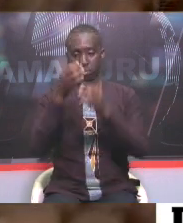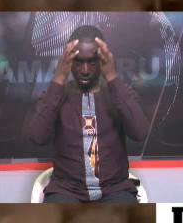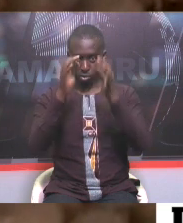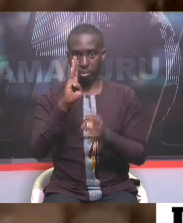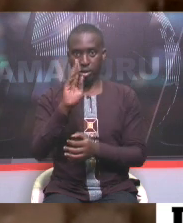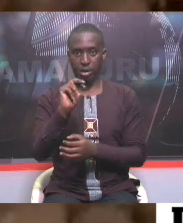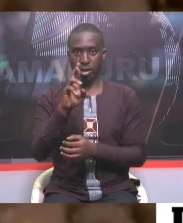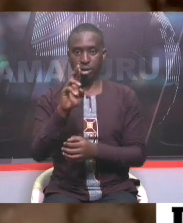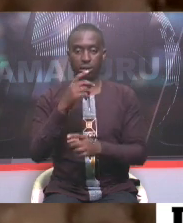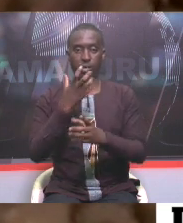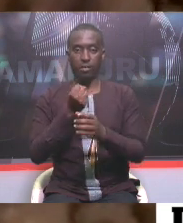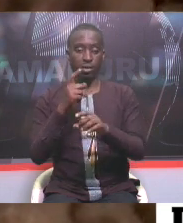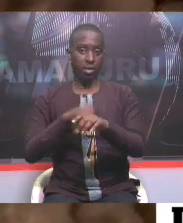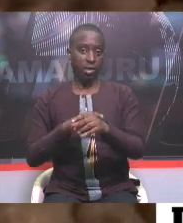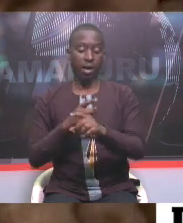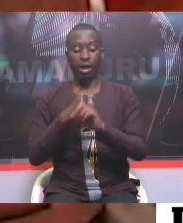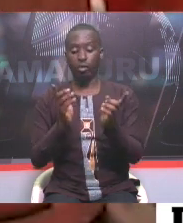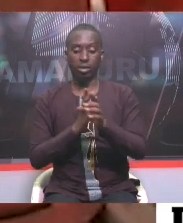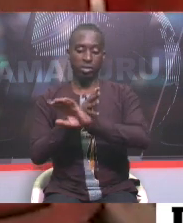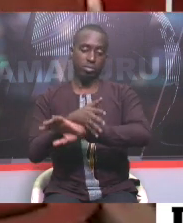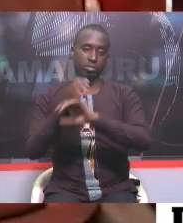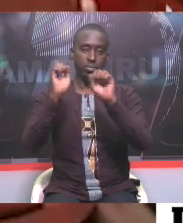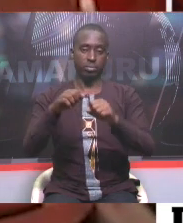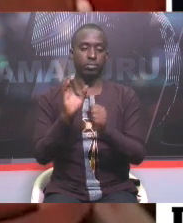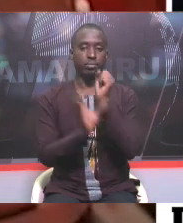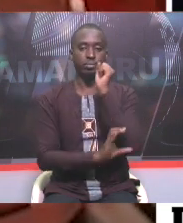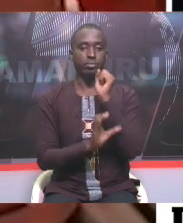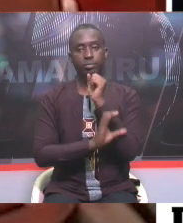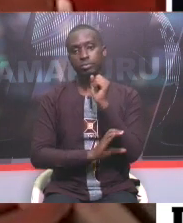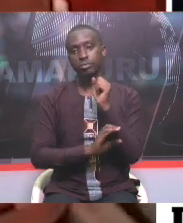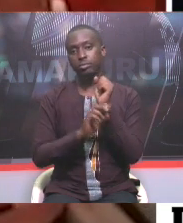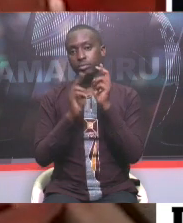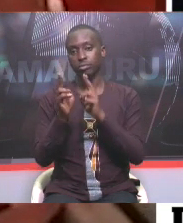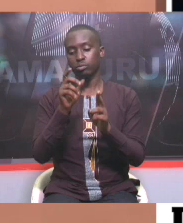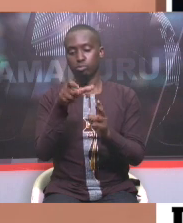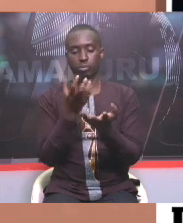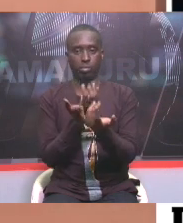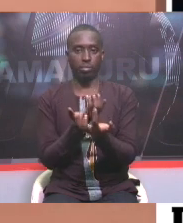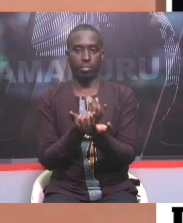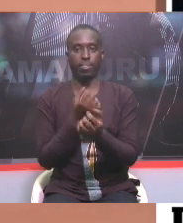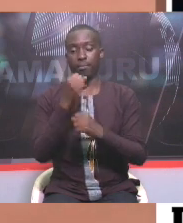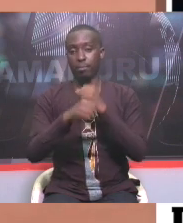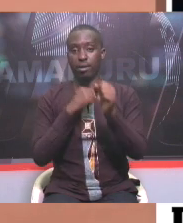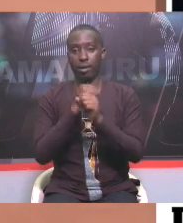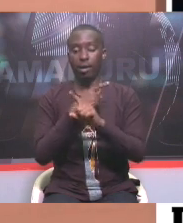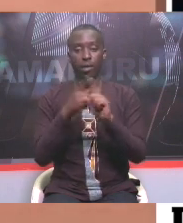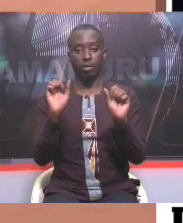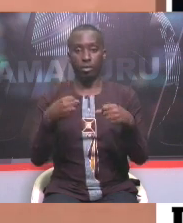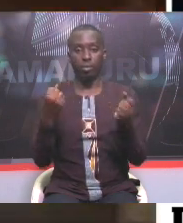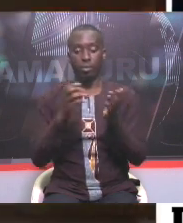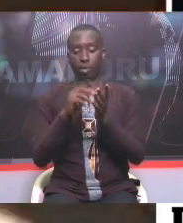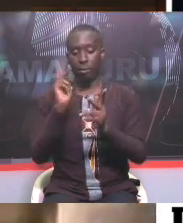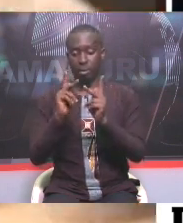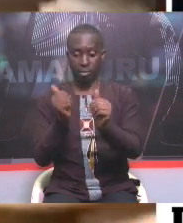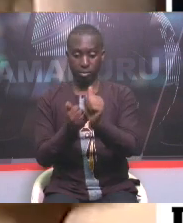ariko ngo iki kibazo gishobora kuba kinarenze ubushobozi bw'igihugu. Ubundi umuntu akagombye akarindira nk'umwaka n'urugero, ariko ntibuza yuko